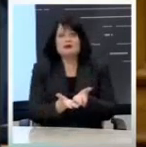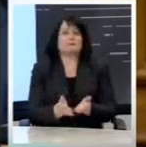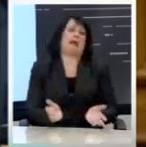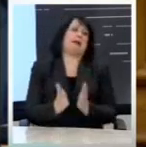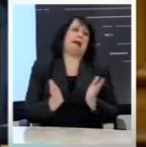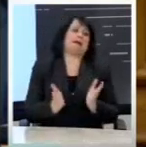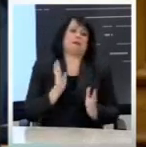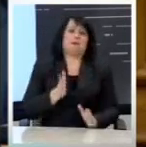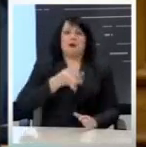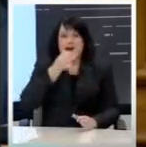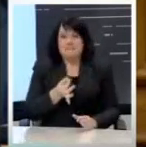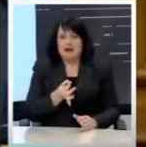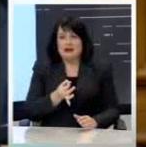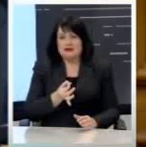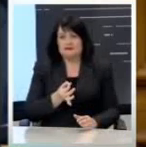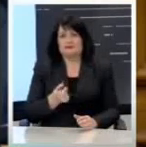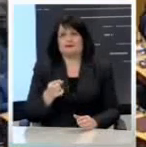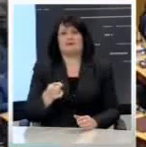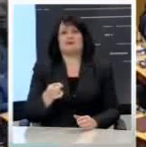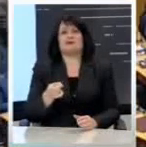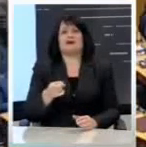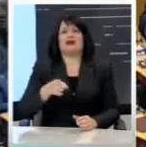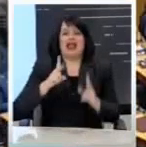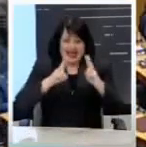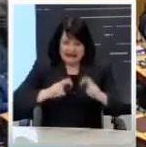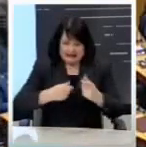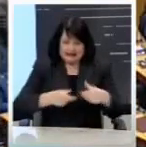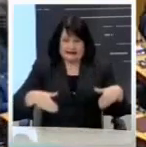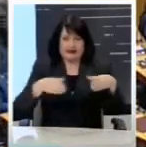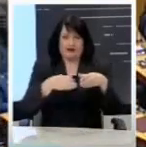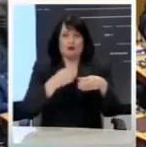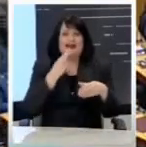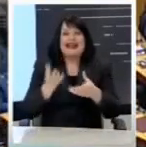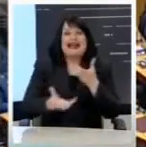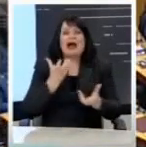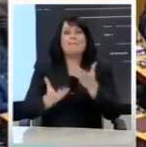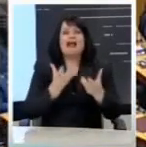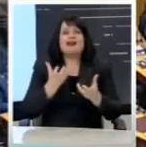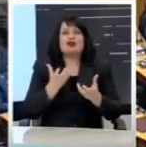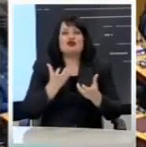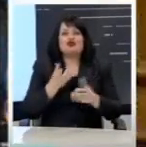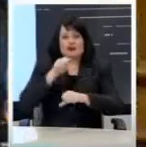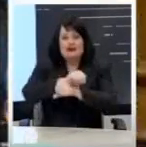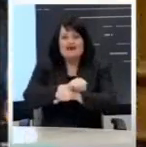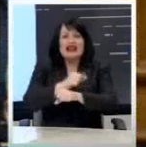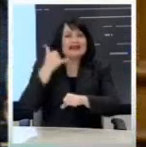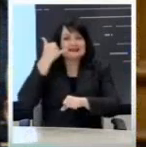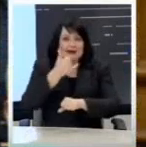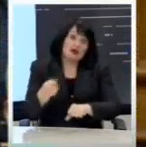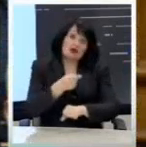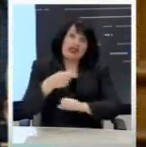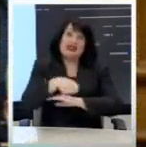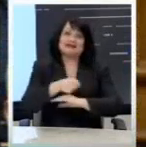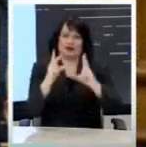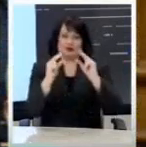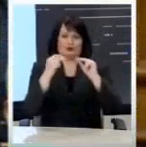εντάξει, εδώ βέβαια εσείς κάνατε εξεταστική επιτροπή, γιατί ο Καμένος μίλησε με τον υπόδικο και του είπε να πάει στη δικαιοσύνη.